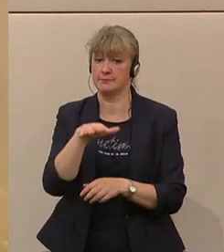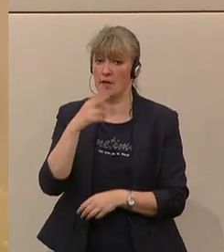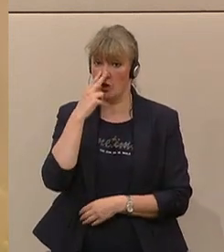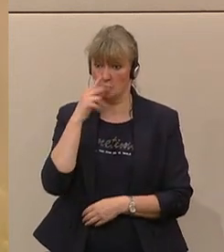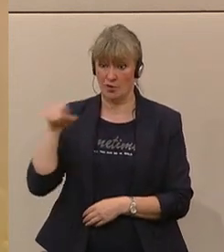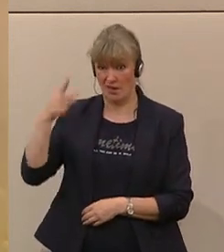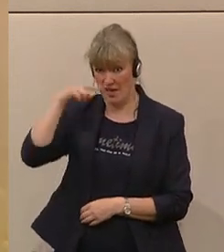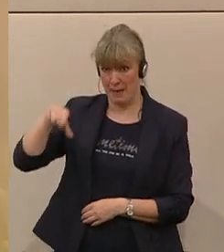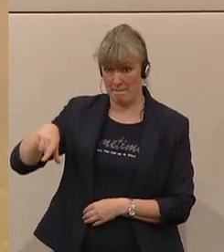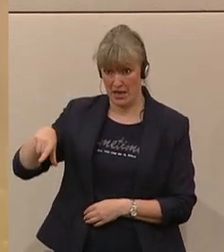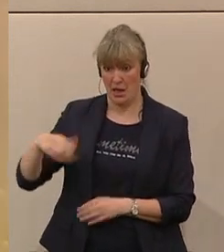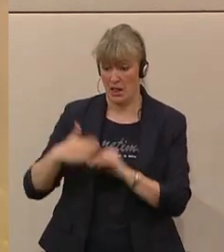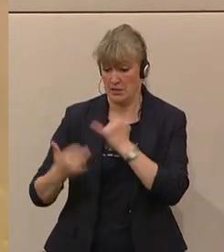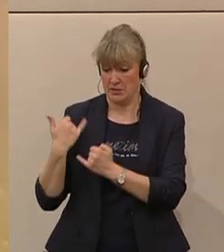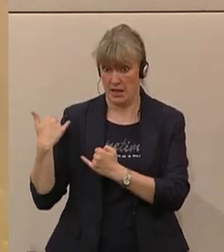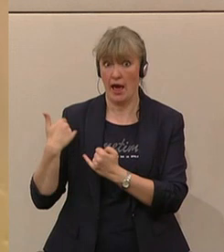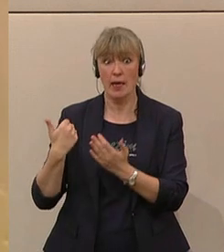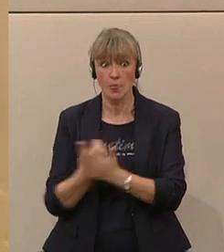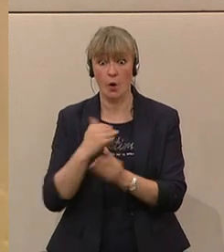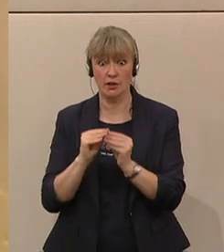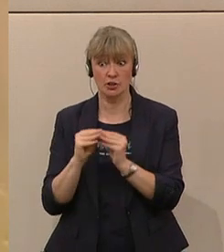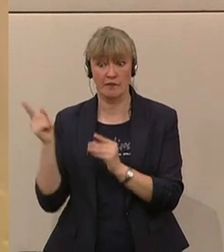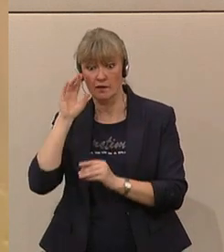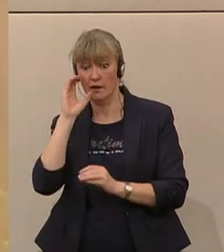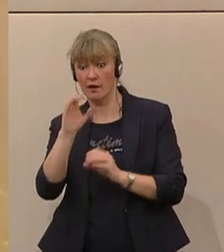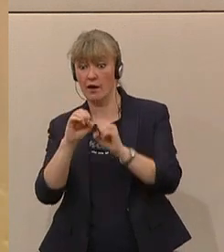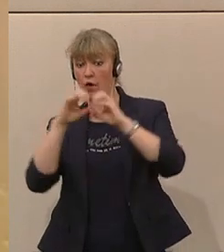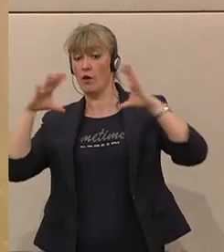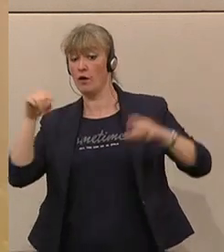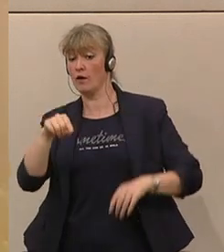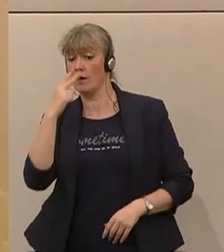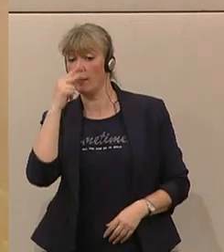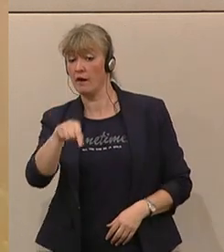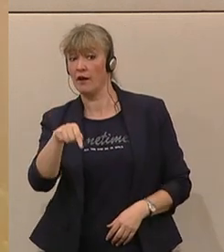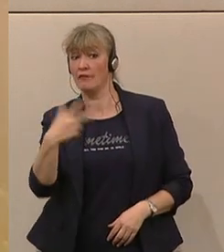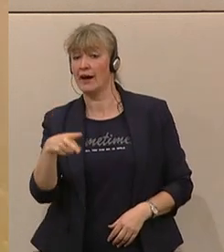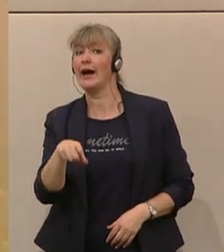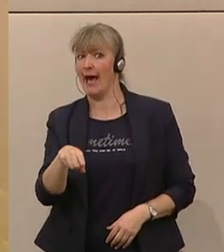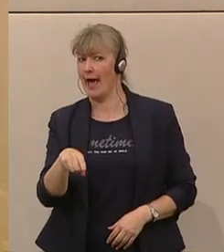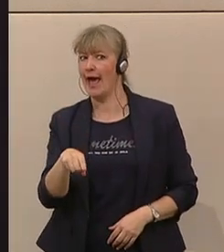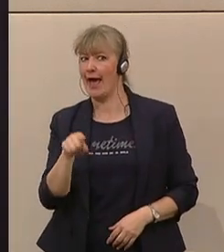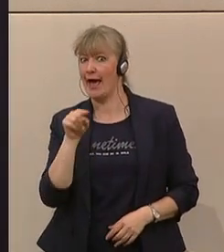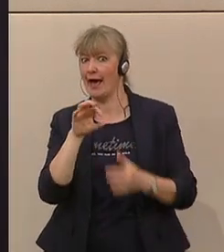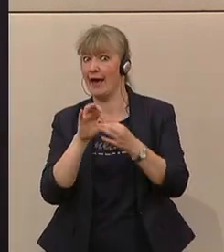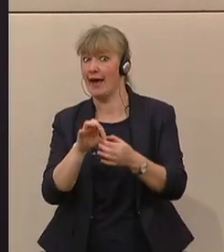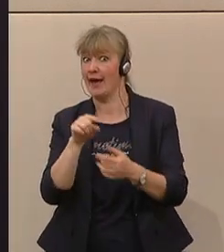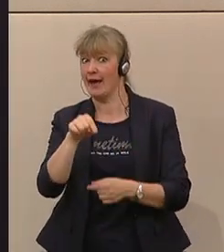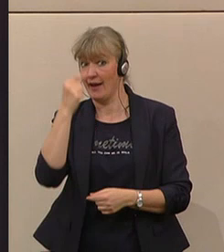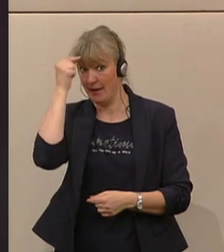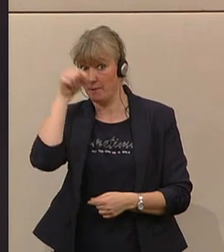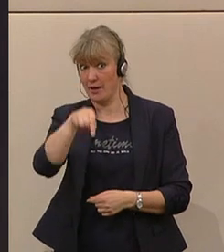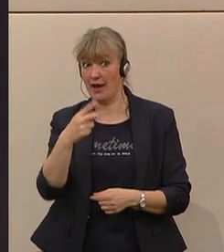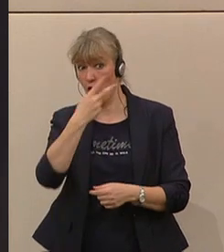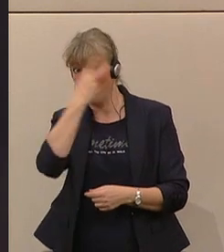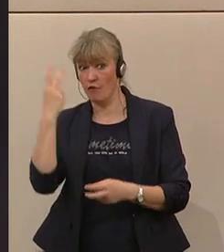letzten Jahr ein neues Geschäftsfeld entdeckt und dieses Geschäftsfeld heißt Österreichische Volkspartei. Und er hat ein erstes